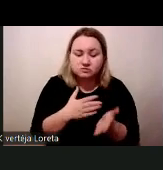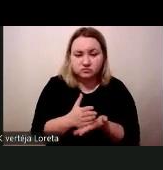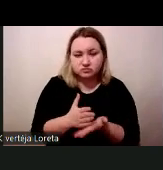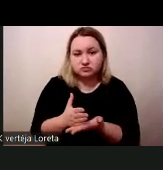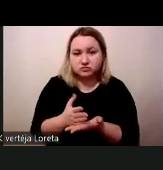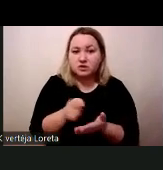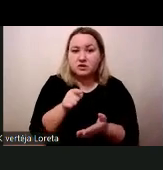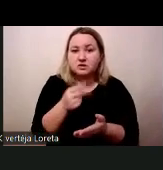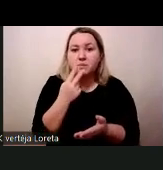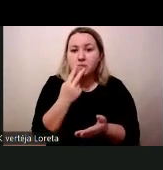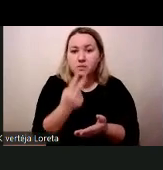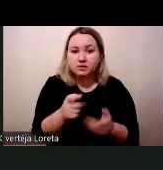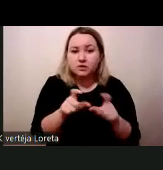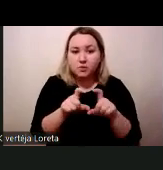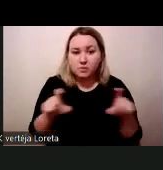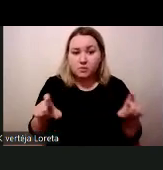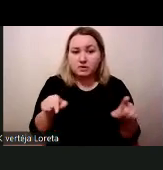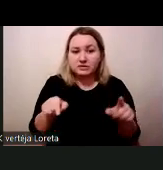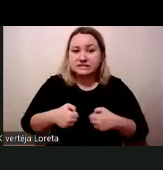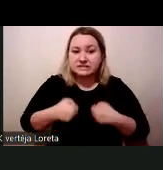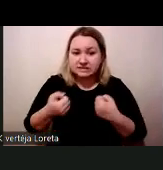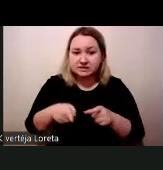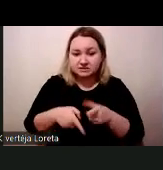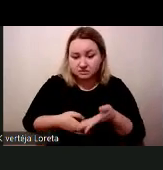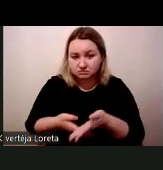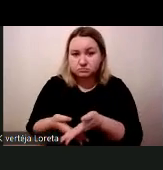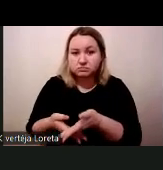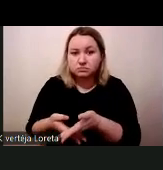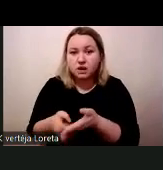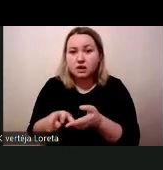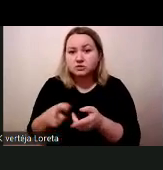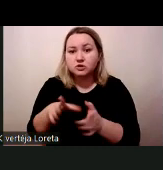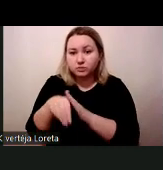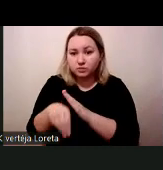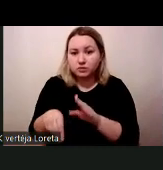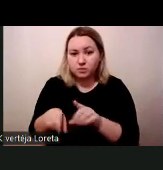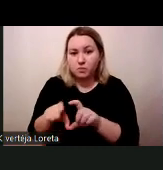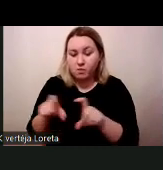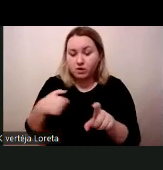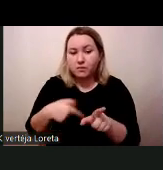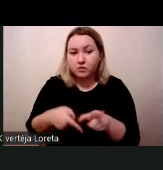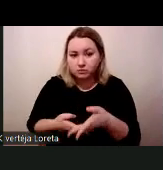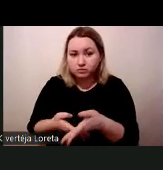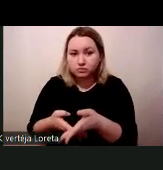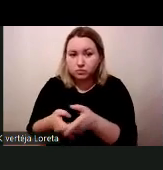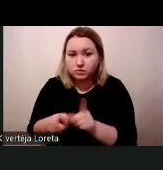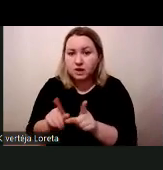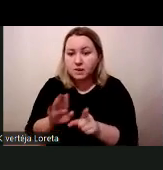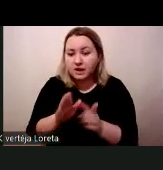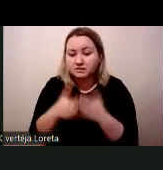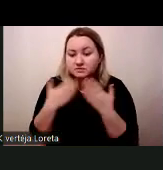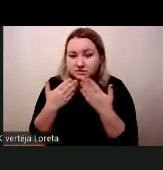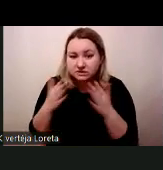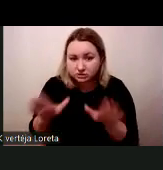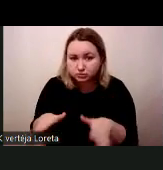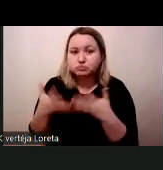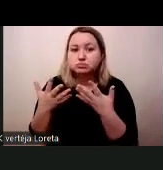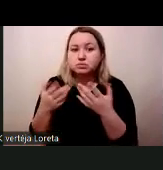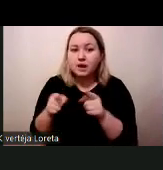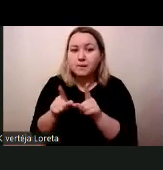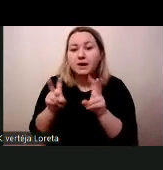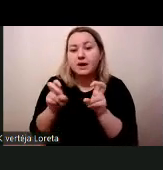Štai čia ta mokykla, kuris stengiasi padėti ir mano darbas šioje mokykloje buvo padėti, ugdyti, skaityti, aplamai sukurti